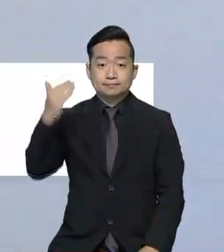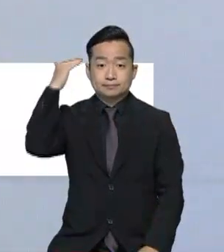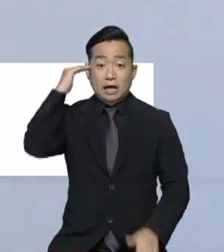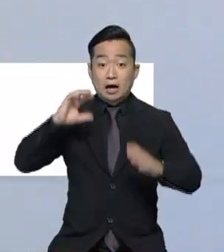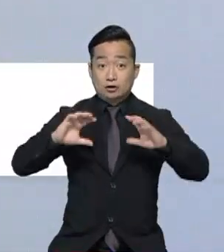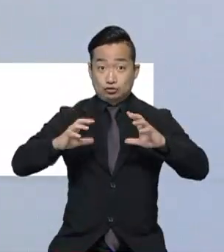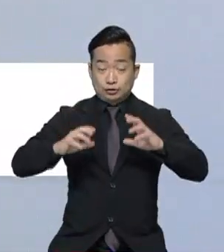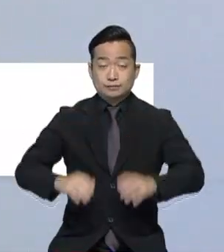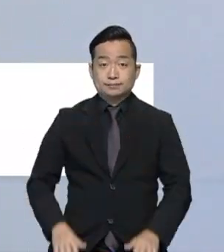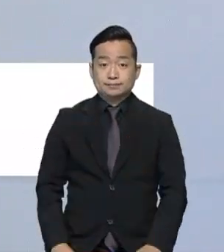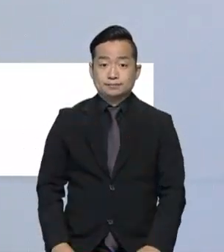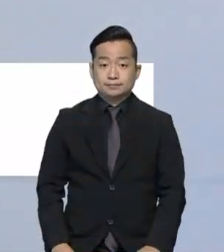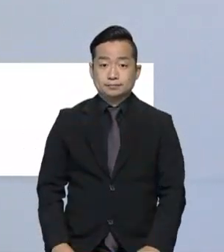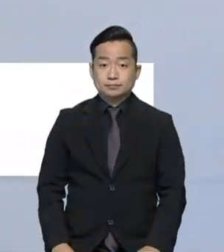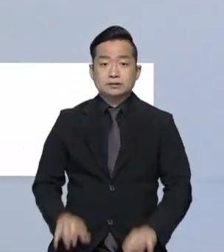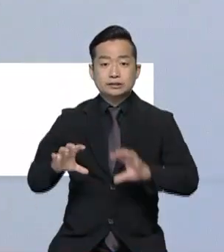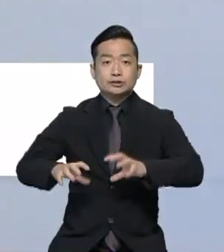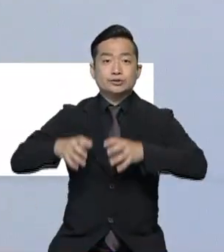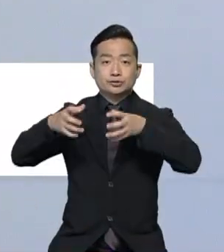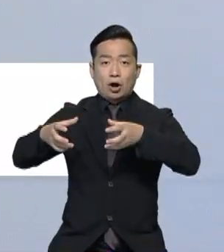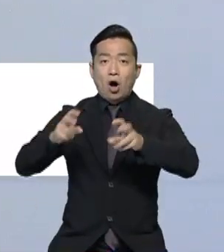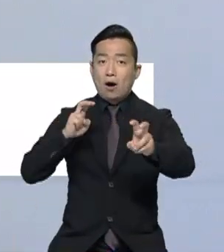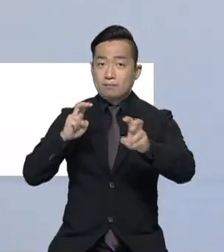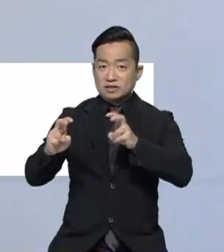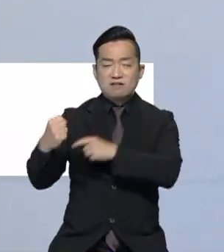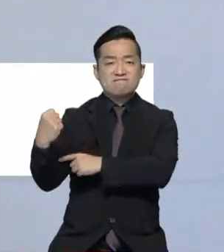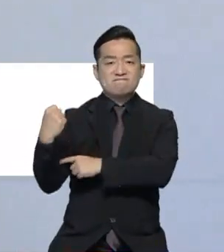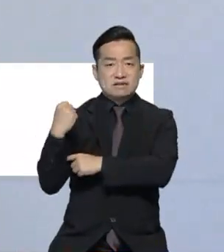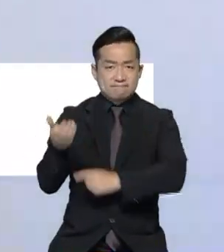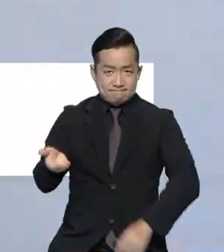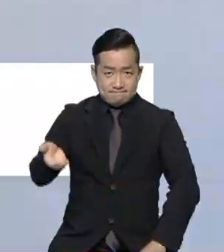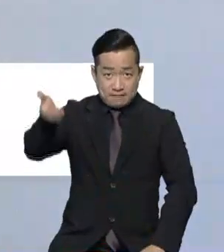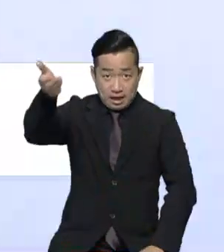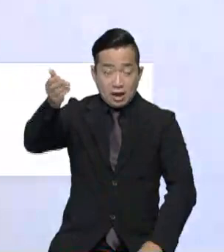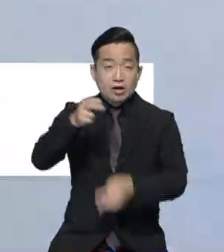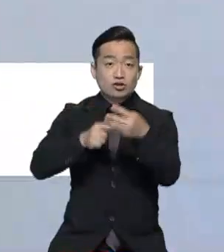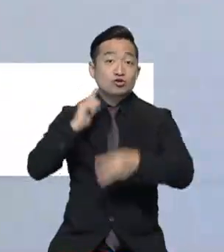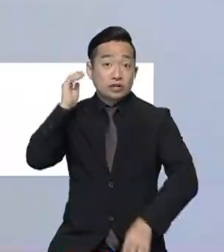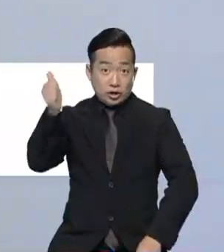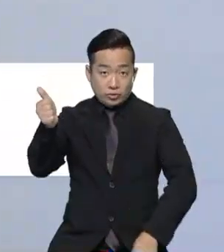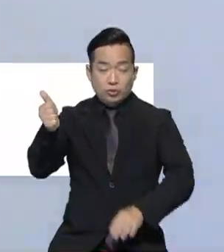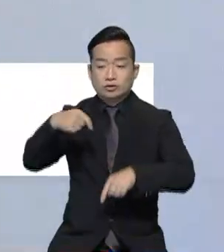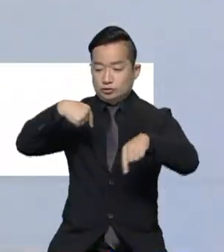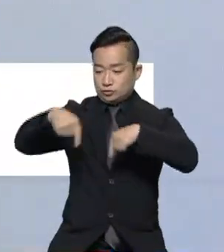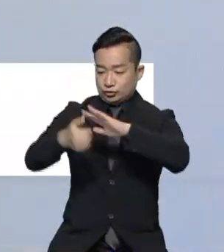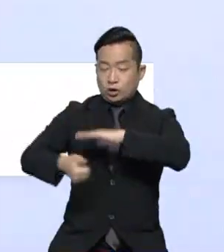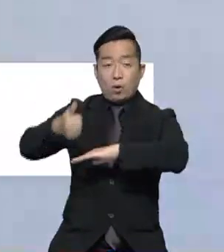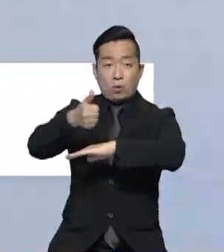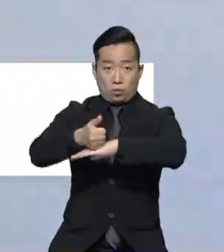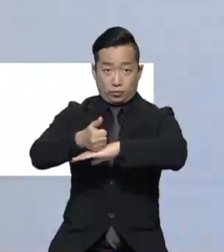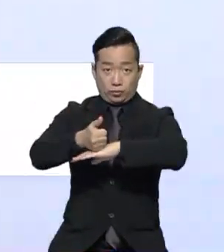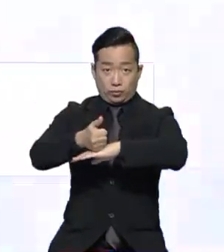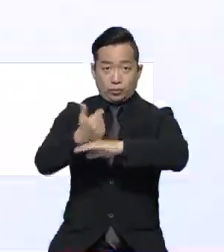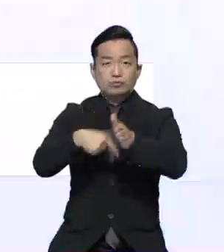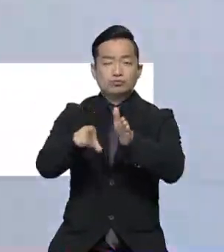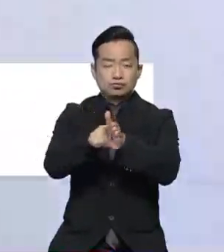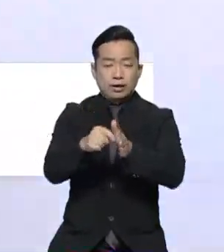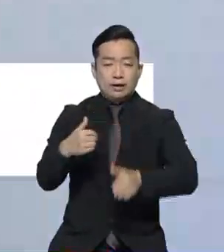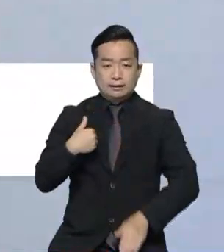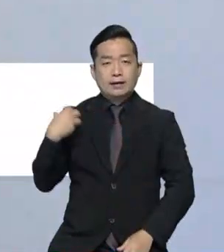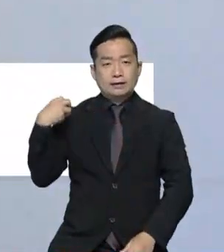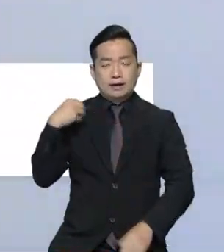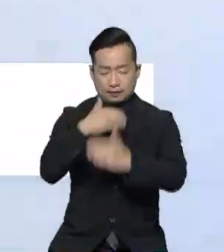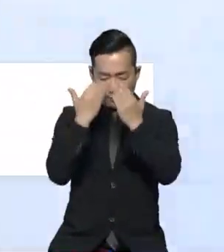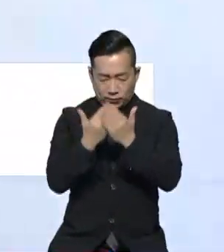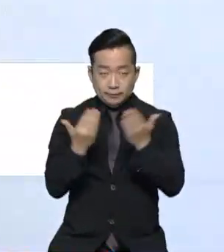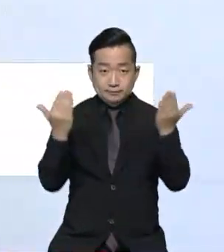글로벌 미디어 강국 도약과 윤석열 정부의 성공을 위해 제 역할을 다할